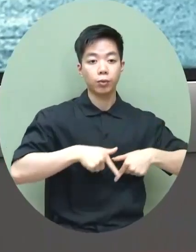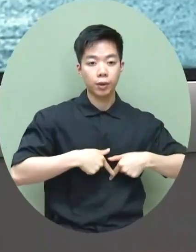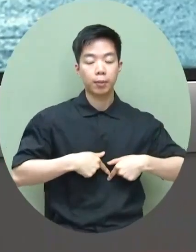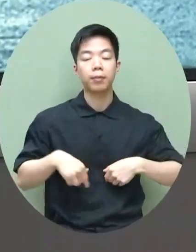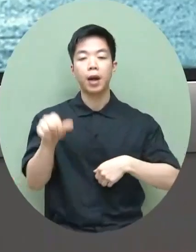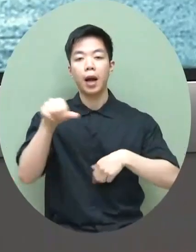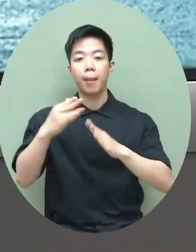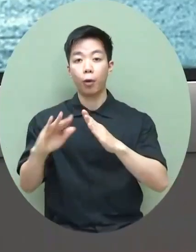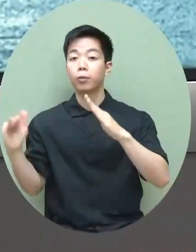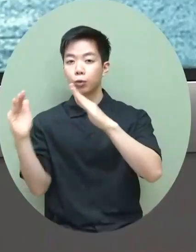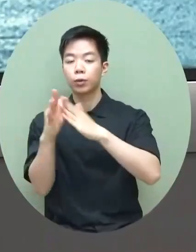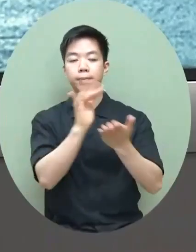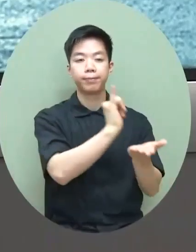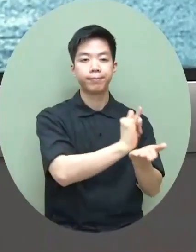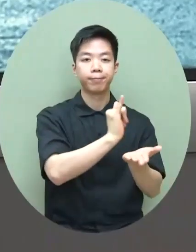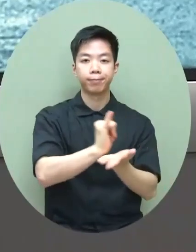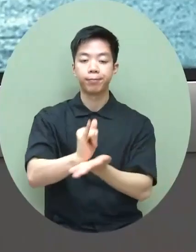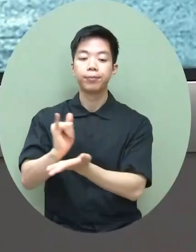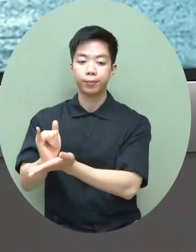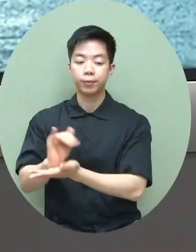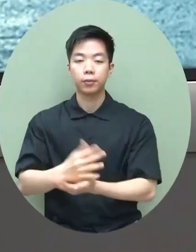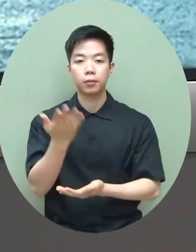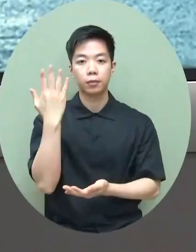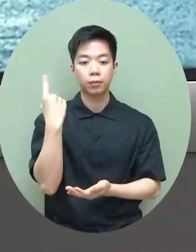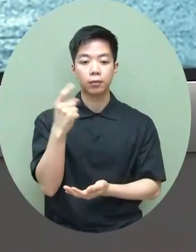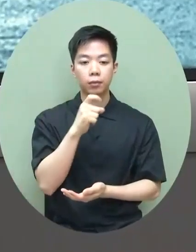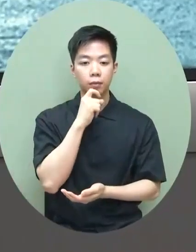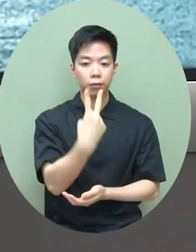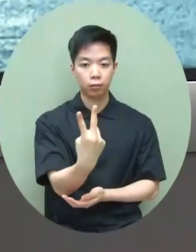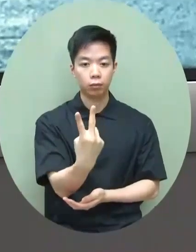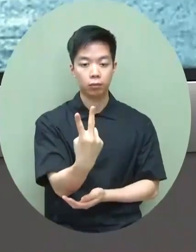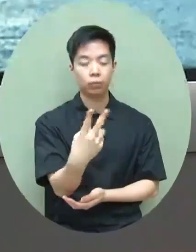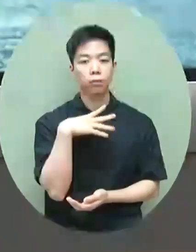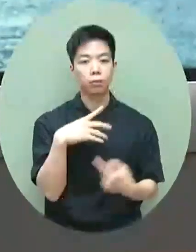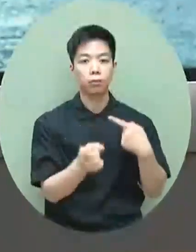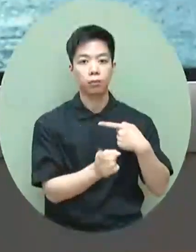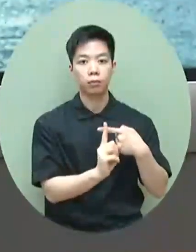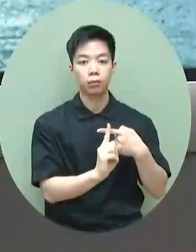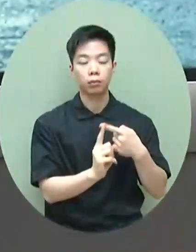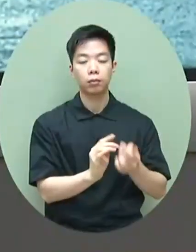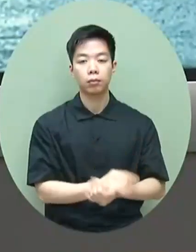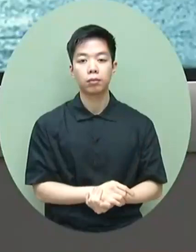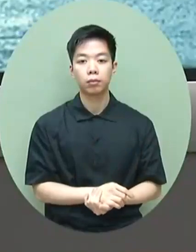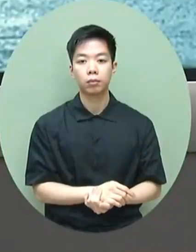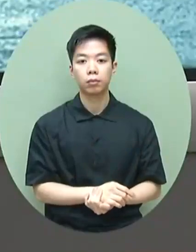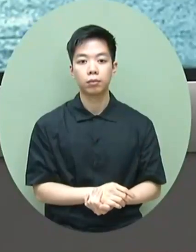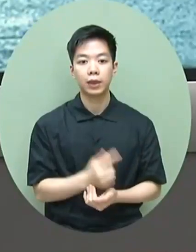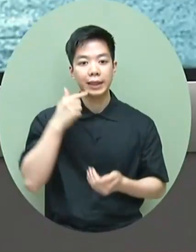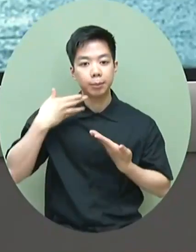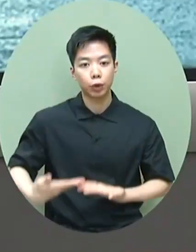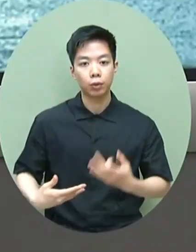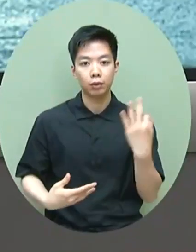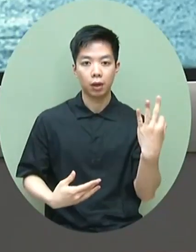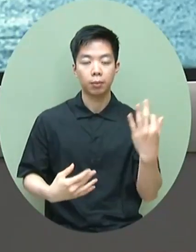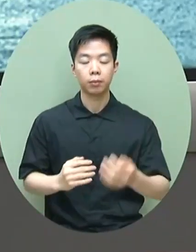天就再呈報多了2名的病人情況危殆，3名的病人情況嚴重，現今就有